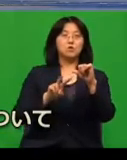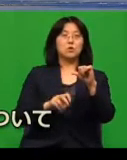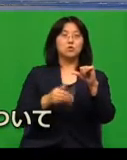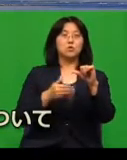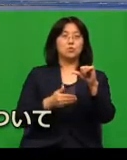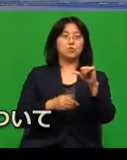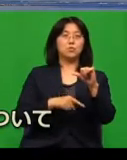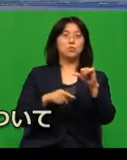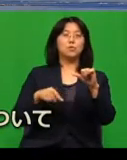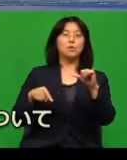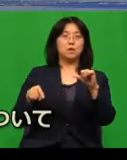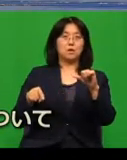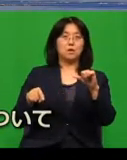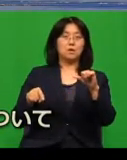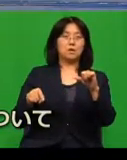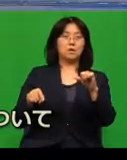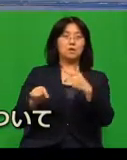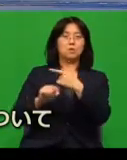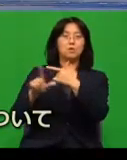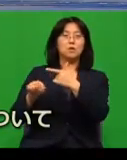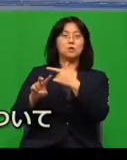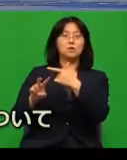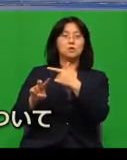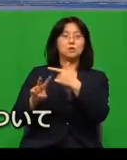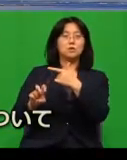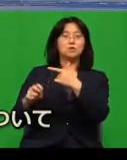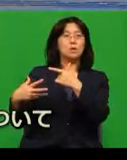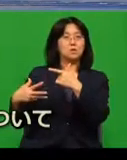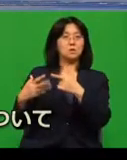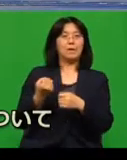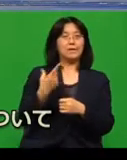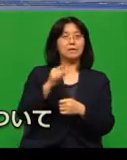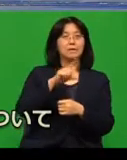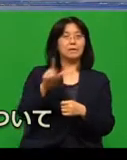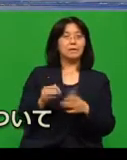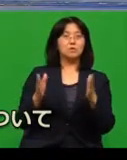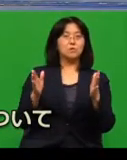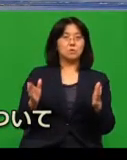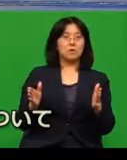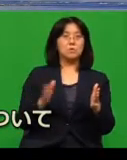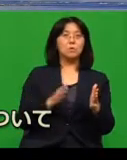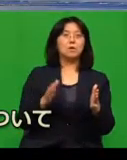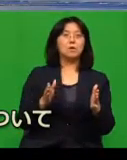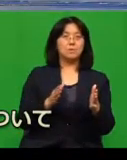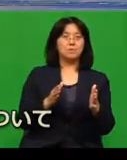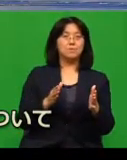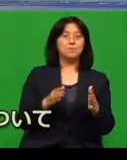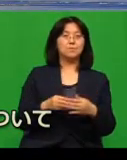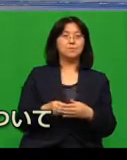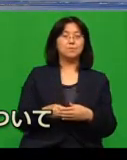から約6月23日まで約1月ほどですね、